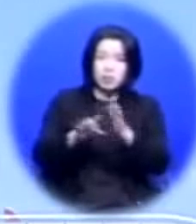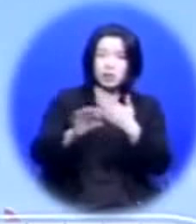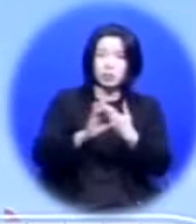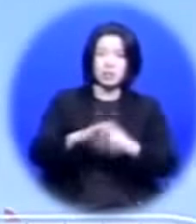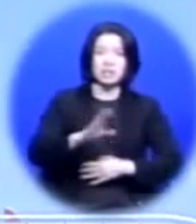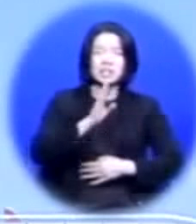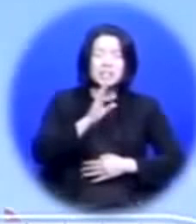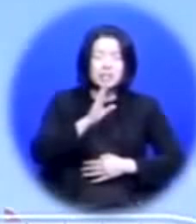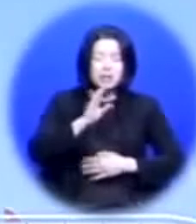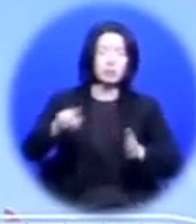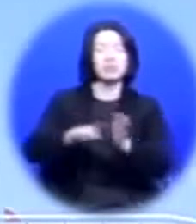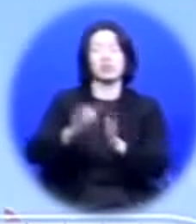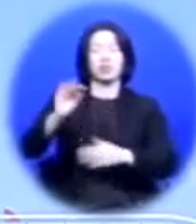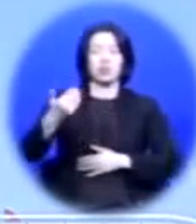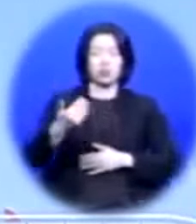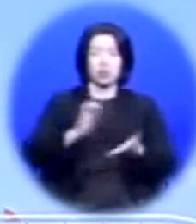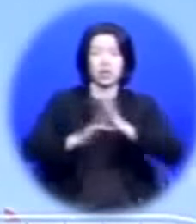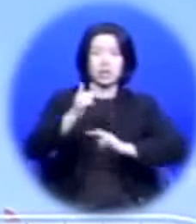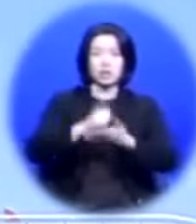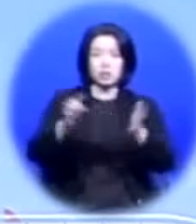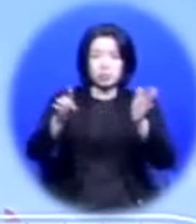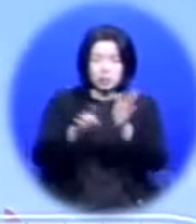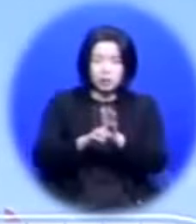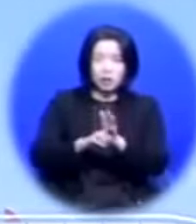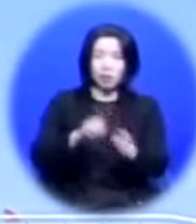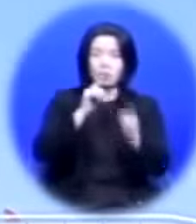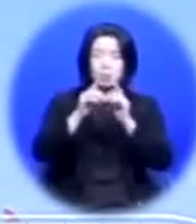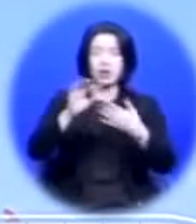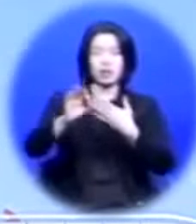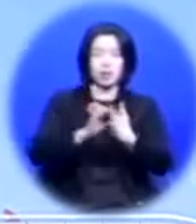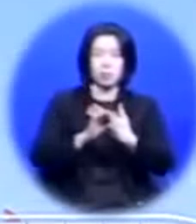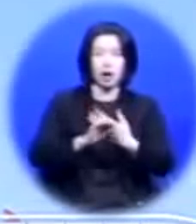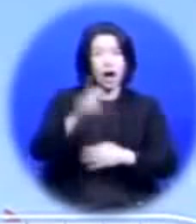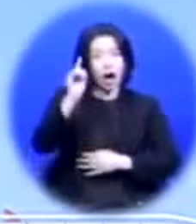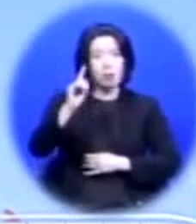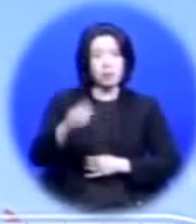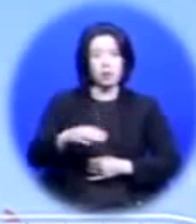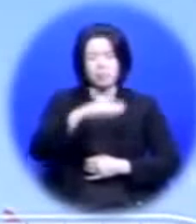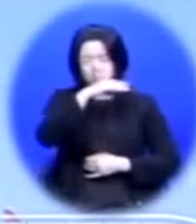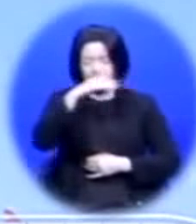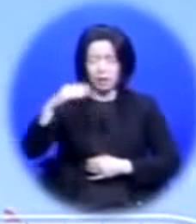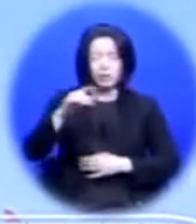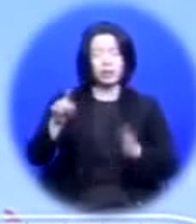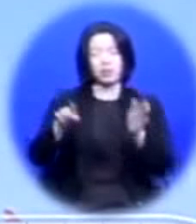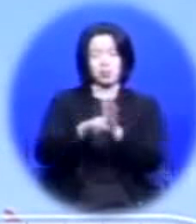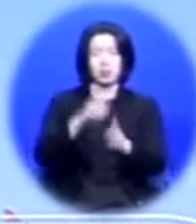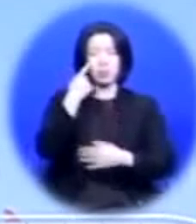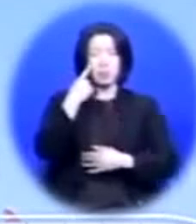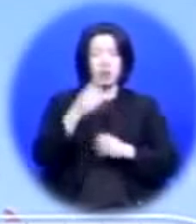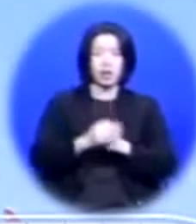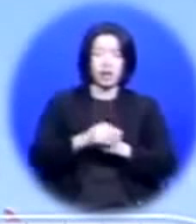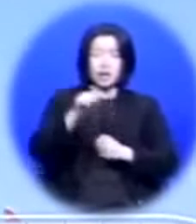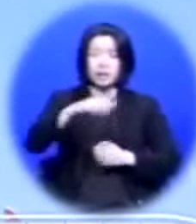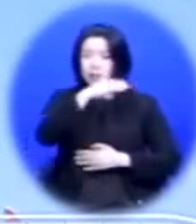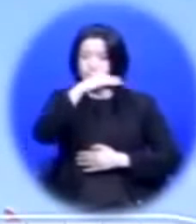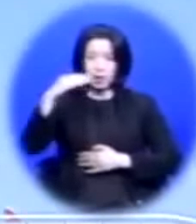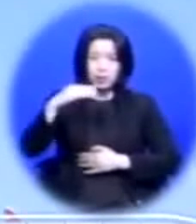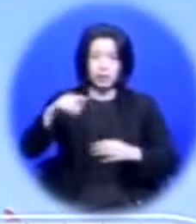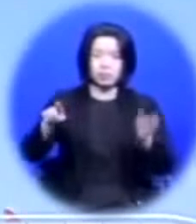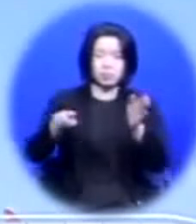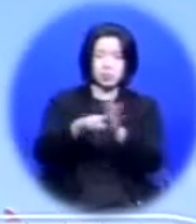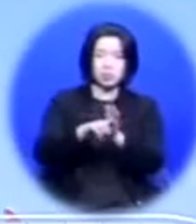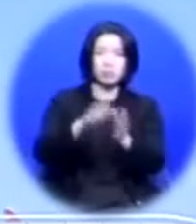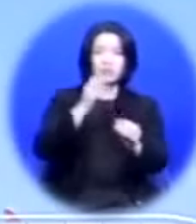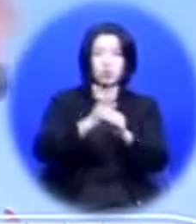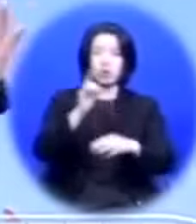믿어야 되잖아 예수를 믿었다고 한다면 여러분 한번 제대로 믿어 봐야 되잖아요 그 제대로 믿어야 되는 믿음